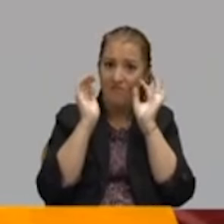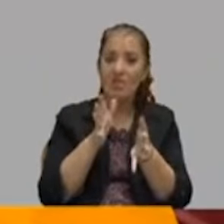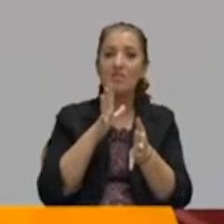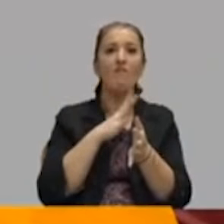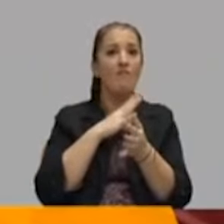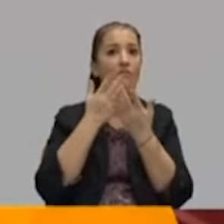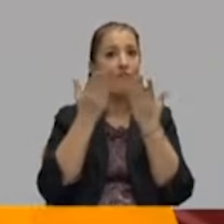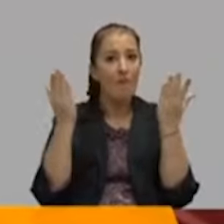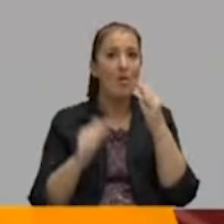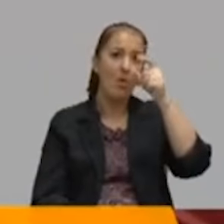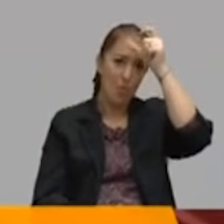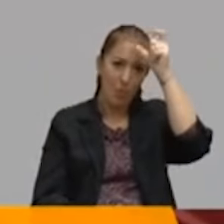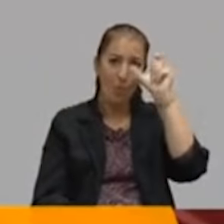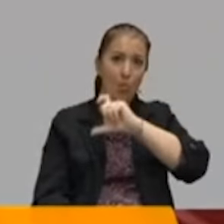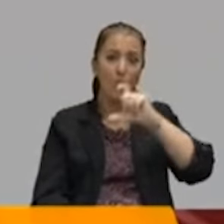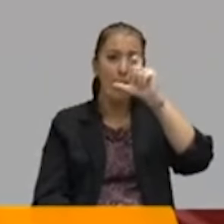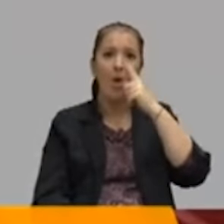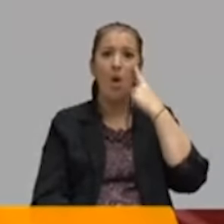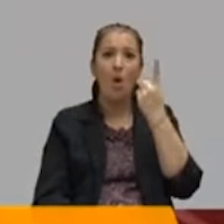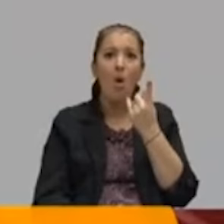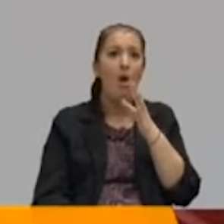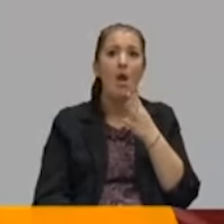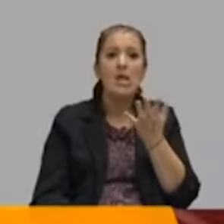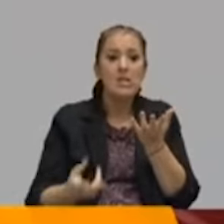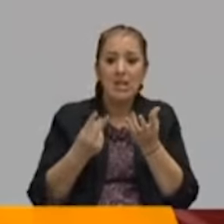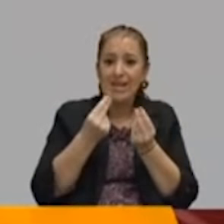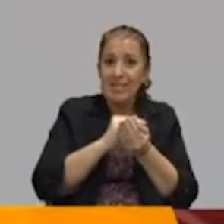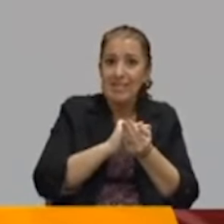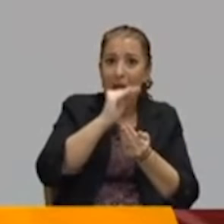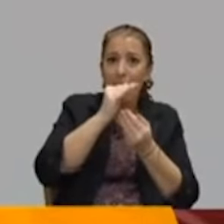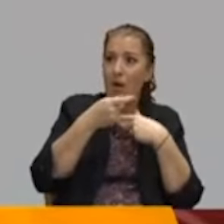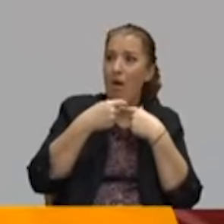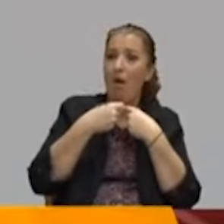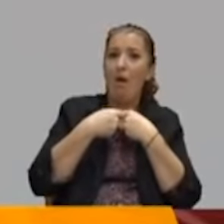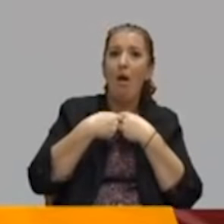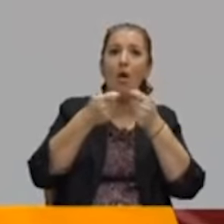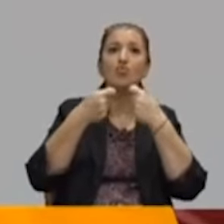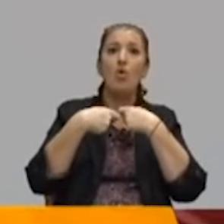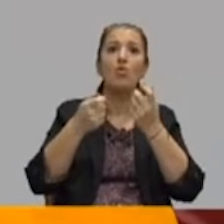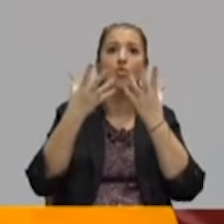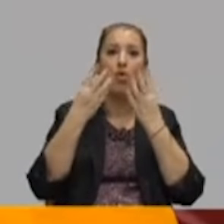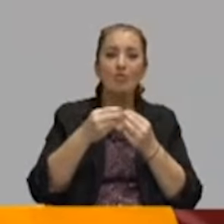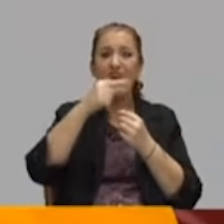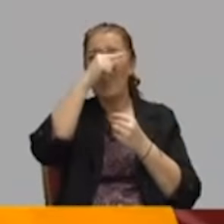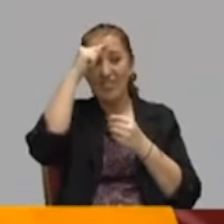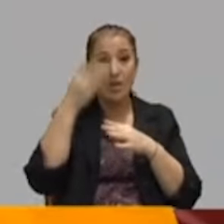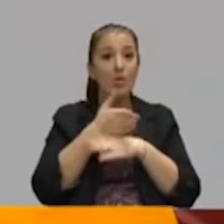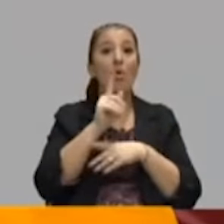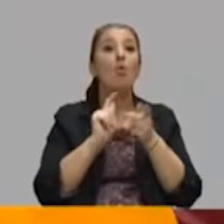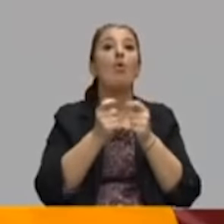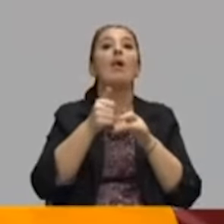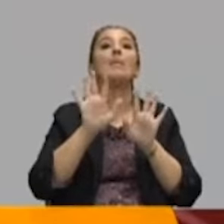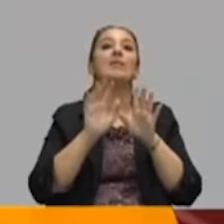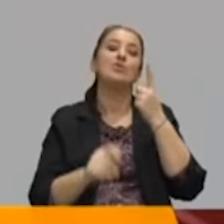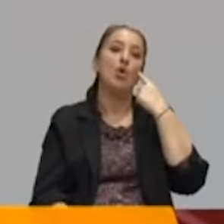ülkemizden durmadan sermaye çıkışları izliyor olmamız fırsatları doğru kullanamadığımızı